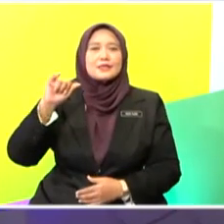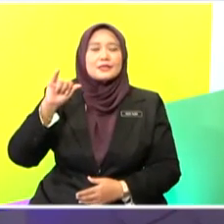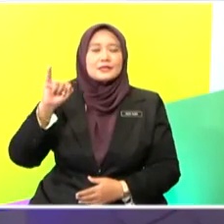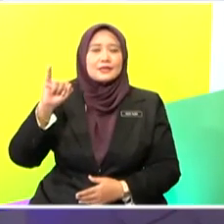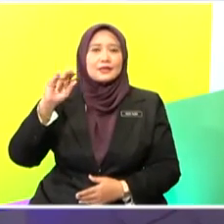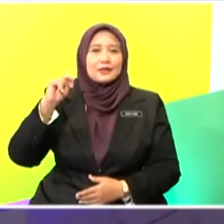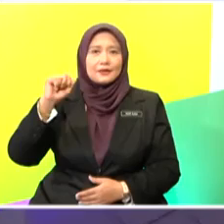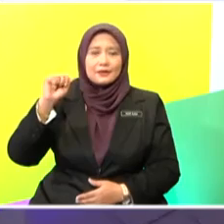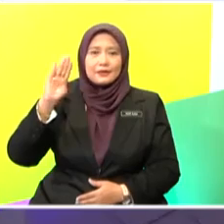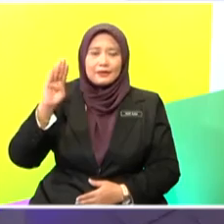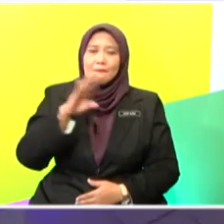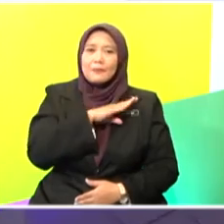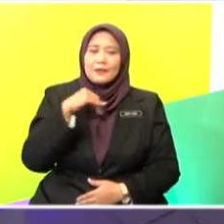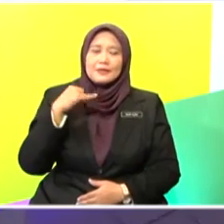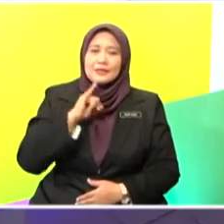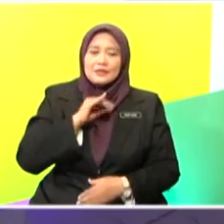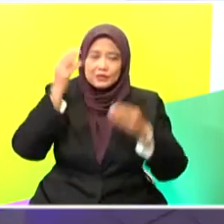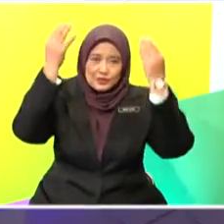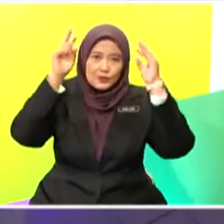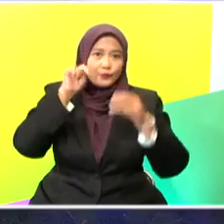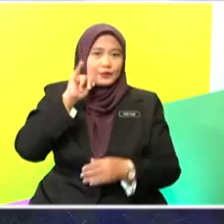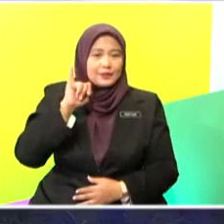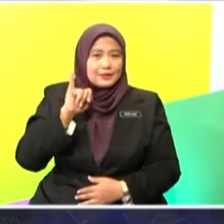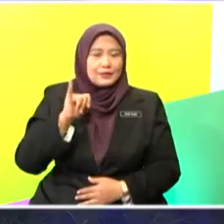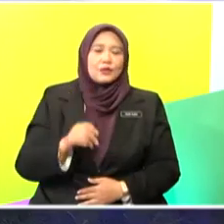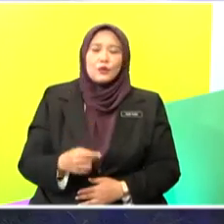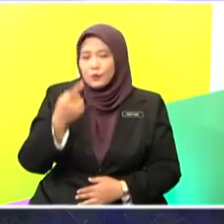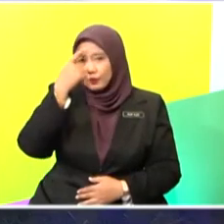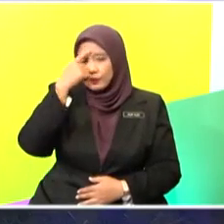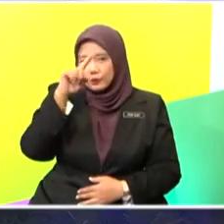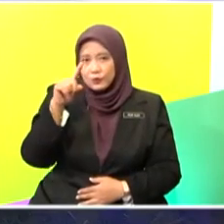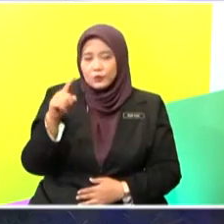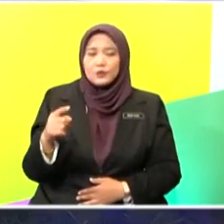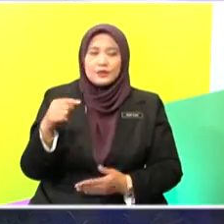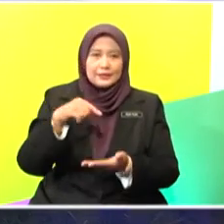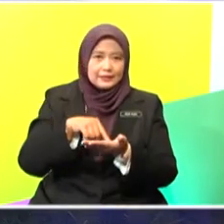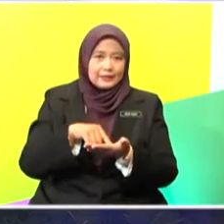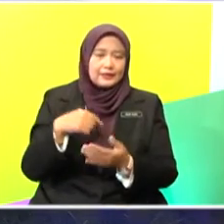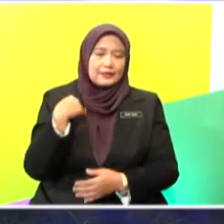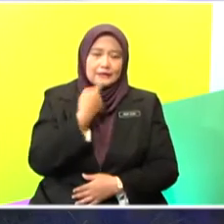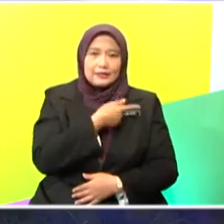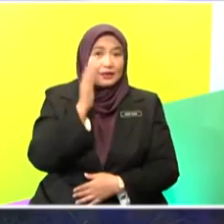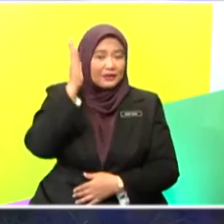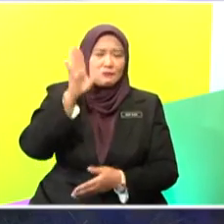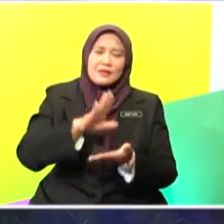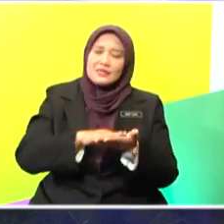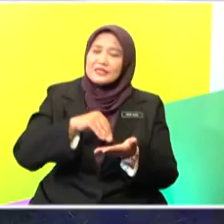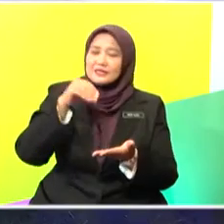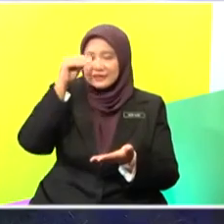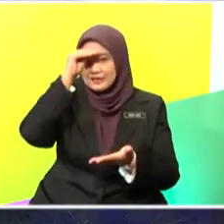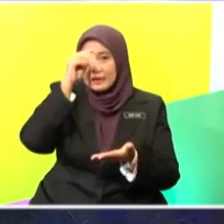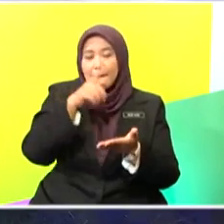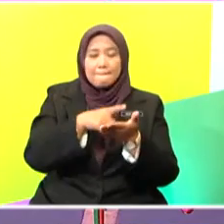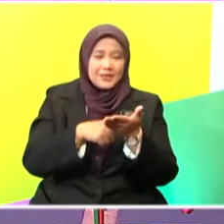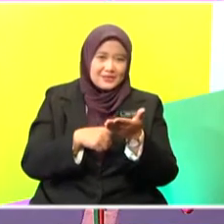Cikgu Ilda. Okey, cikgu, untuk segmen ini kita nak belajar tentang apa pula?